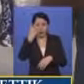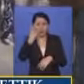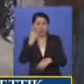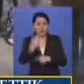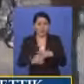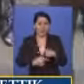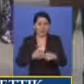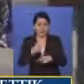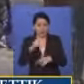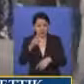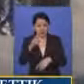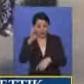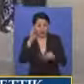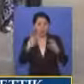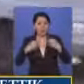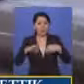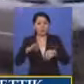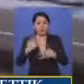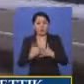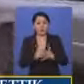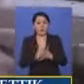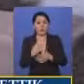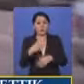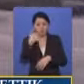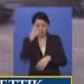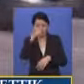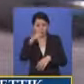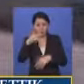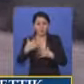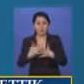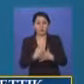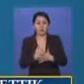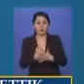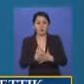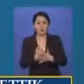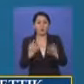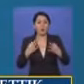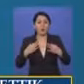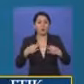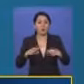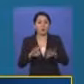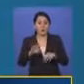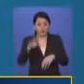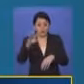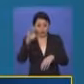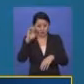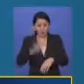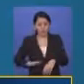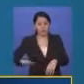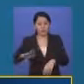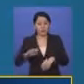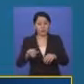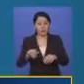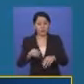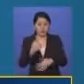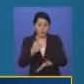мақсат еңбекті есереп, тәуелсіздіктің 30 жылдығында жаңа жемістерге жету. Тәуелсіздік мемлекетіміздің алтын